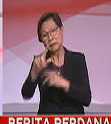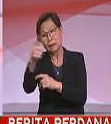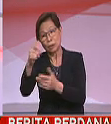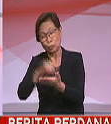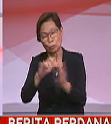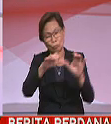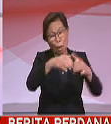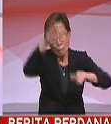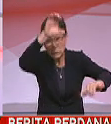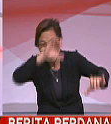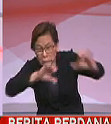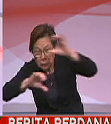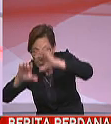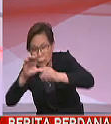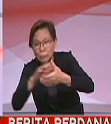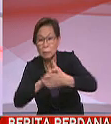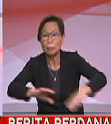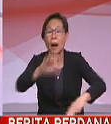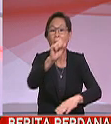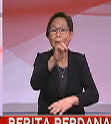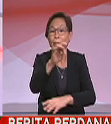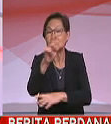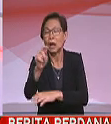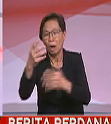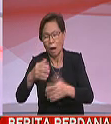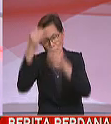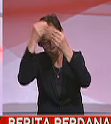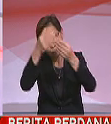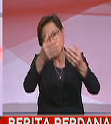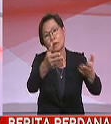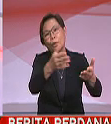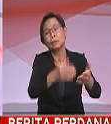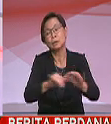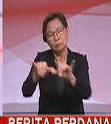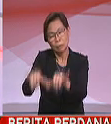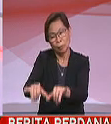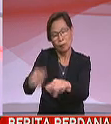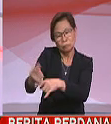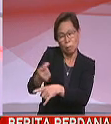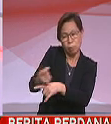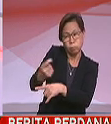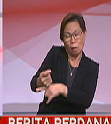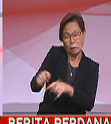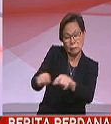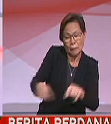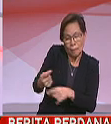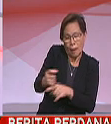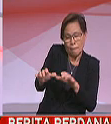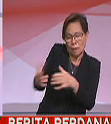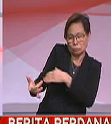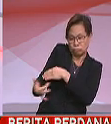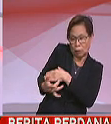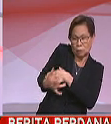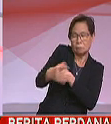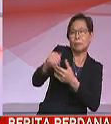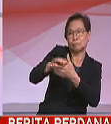itu pasukan mencari dan menyelamat khas Malaysia SMART juga dimaklumkan serta berada di lokasi latihan sebagai pasukan teknikal